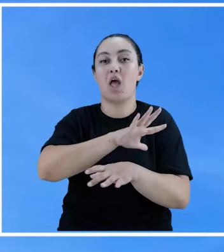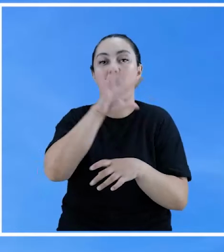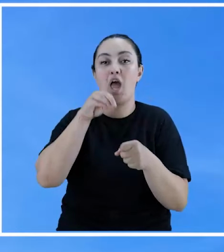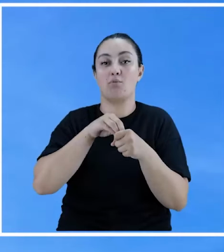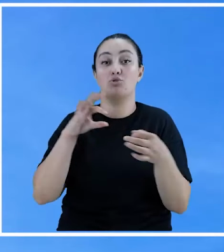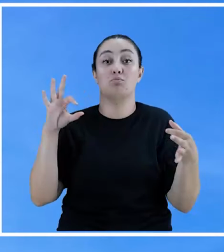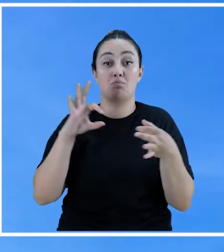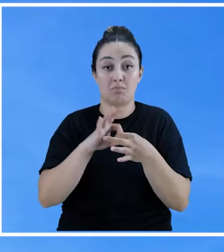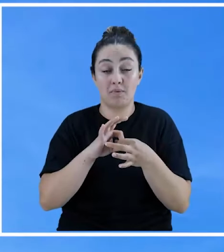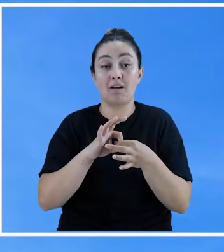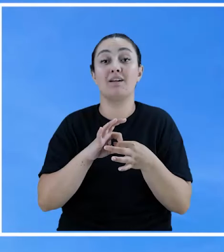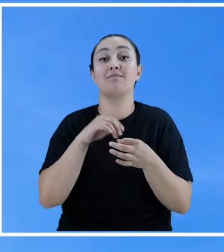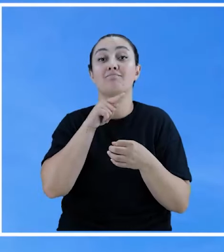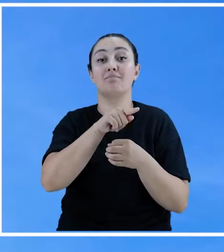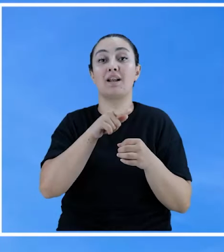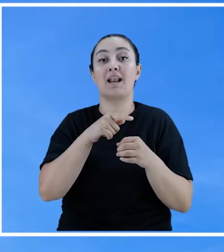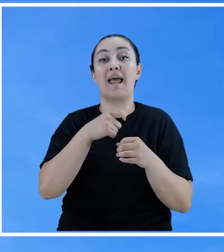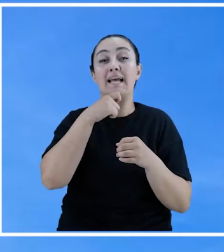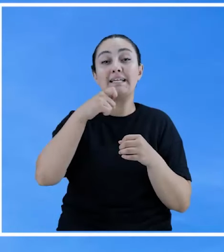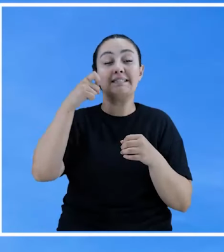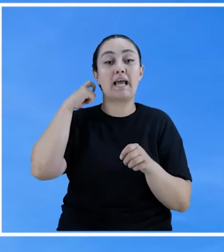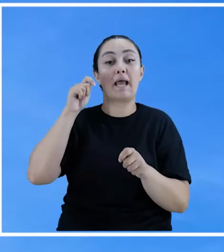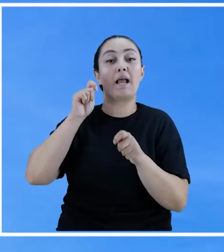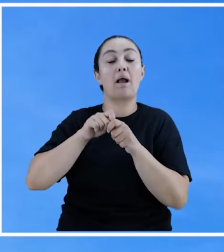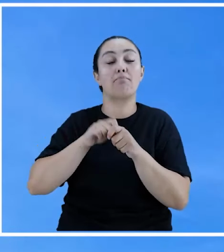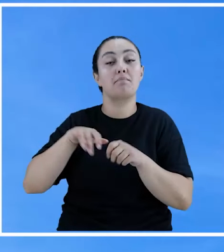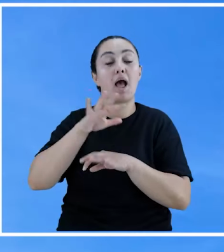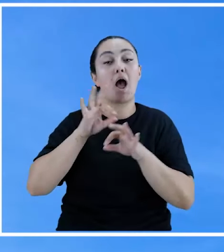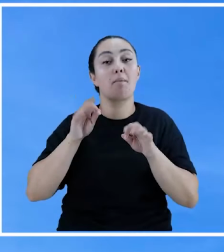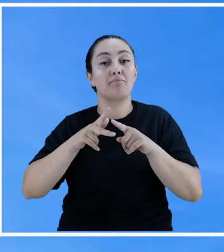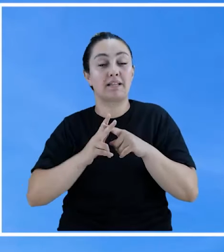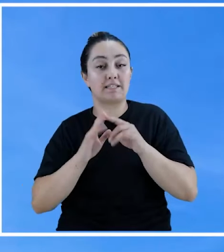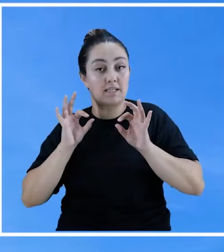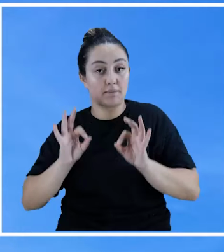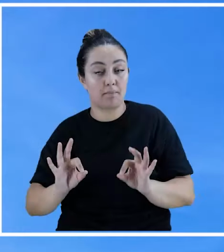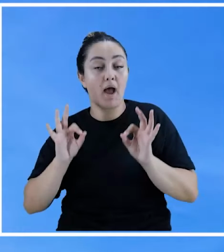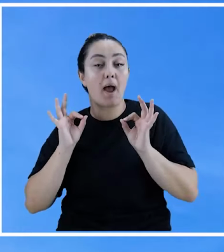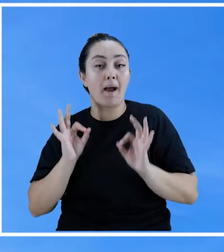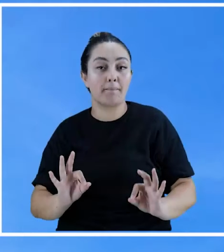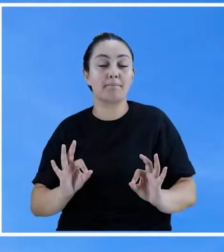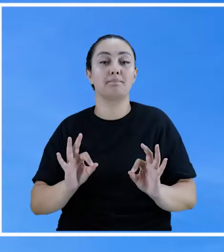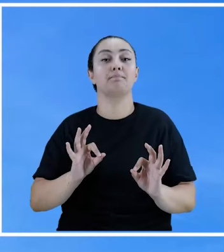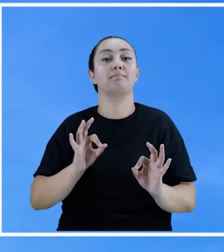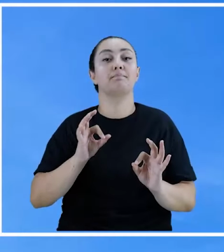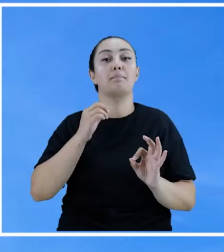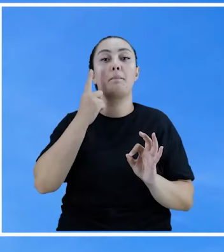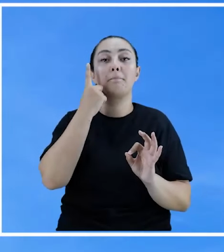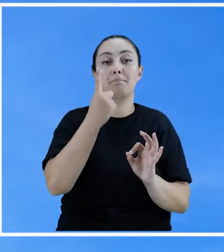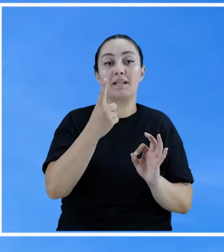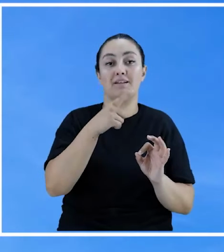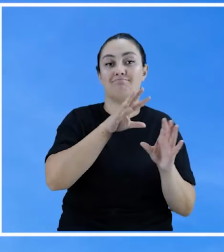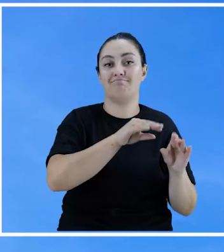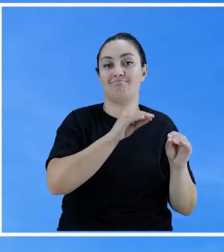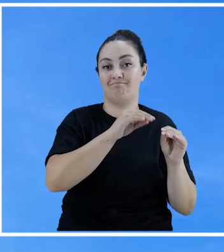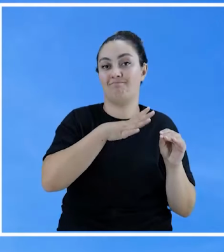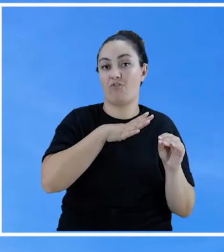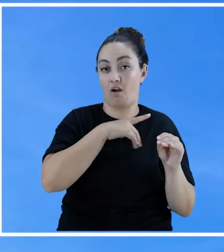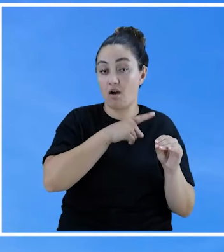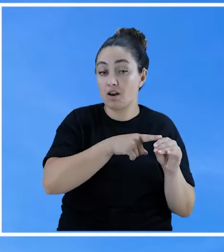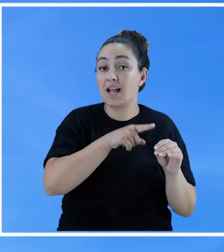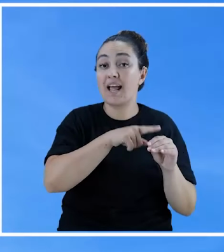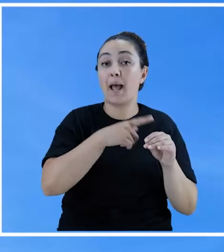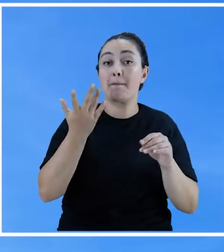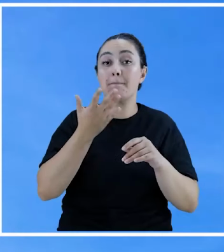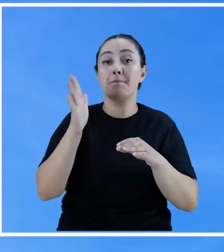biz bunu da görüyoruz. Dolayısıyla eski yapılarda hem tasarımda uygulanan yönetmelikler açısından biraz eksiklikler var,